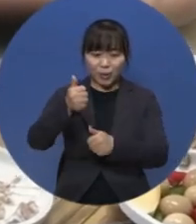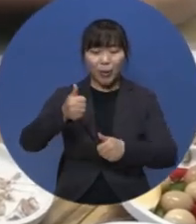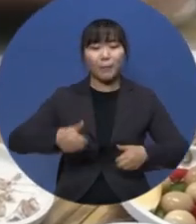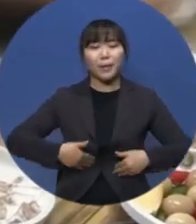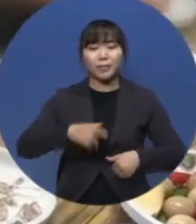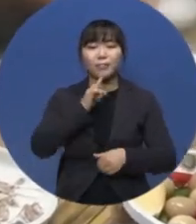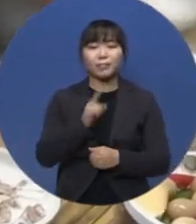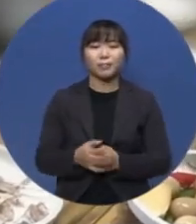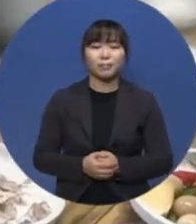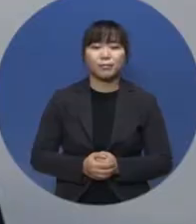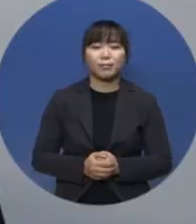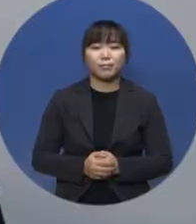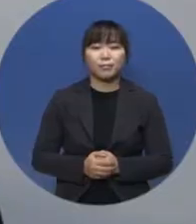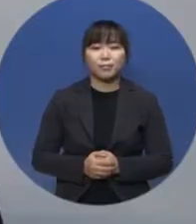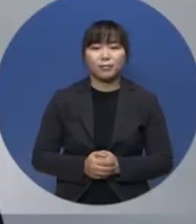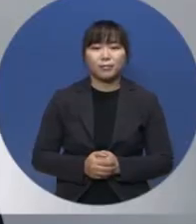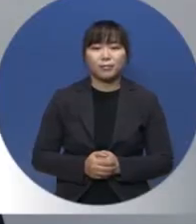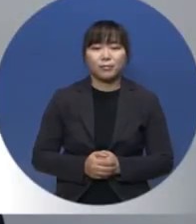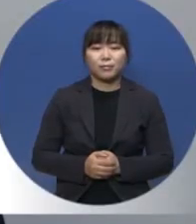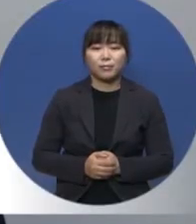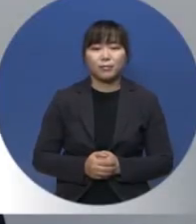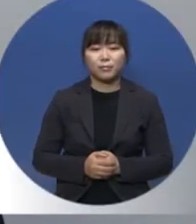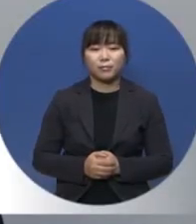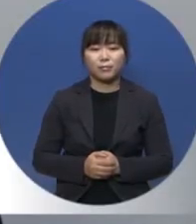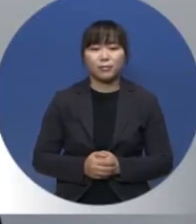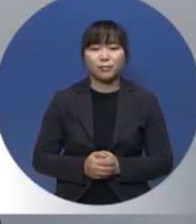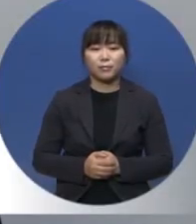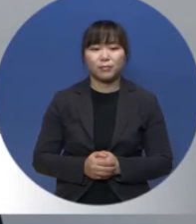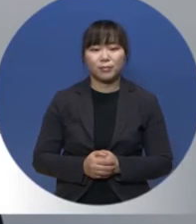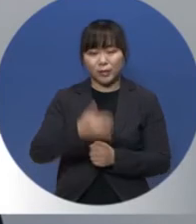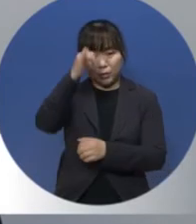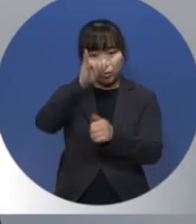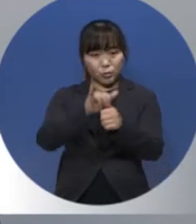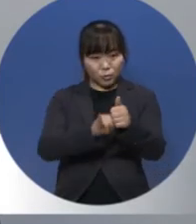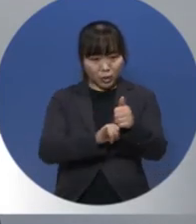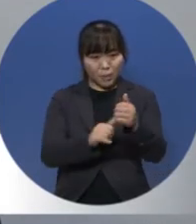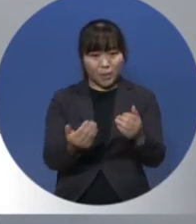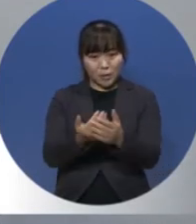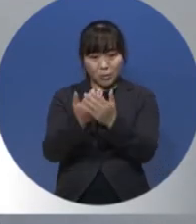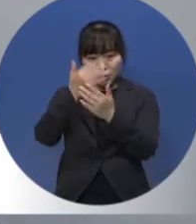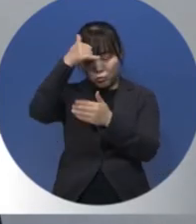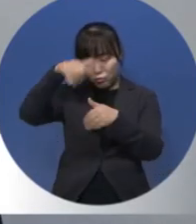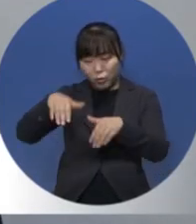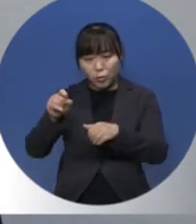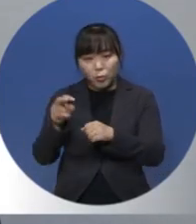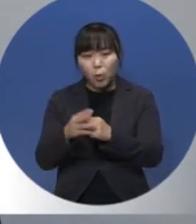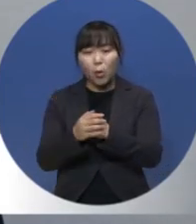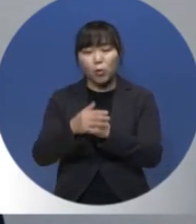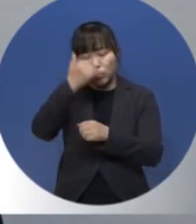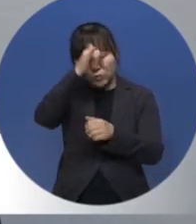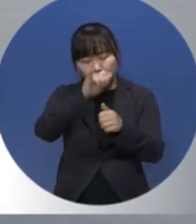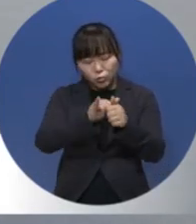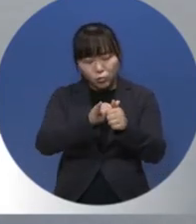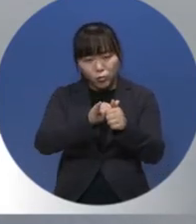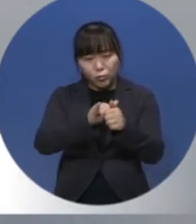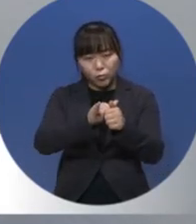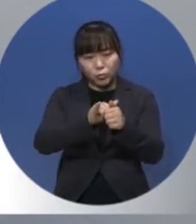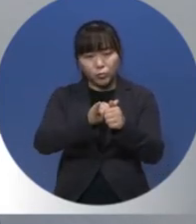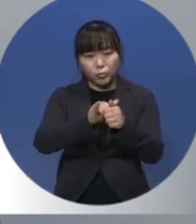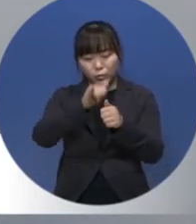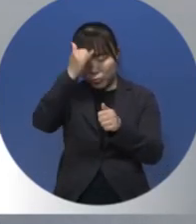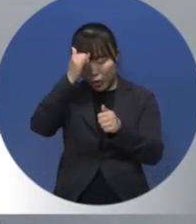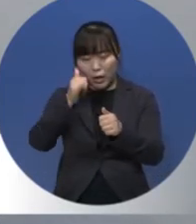한다고 말했습니다. 효가 좀 더 발전되면 충이라는 것도 있고 충효. 이것이 가슴 속에